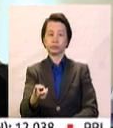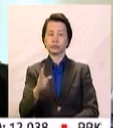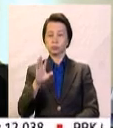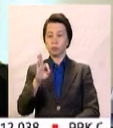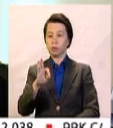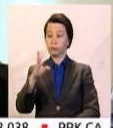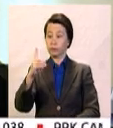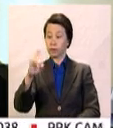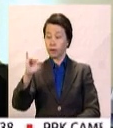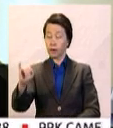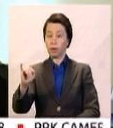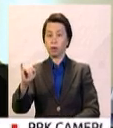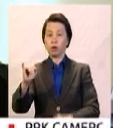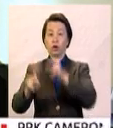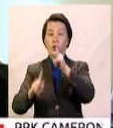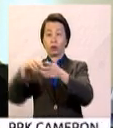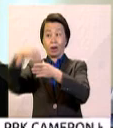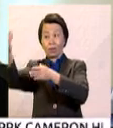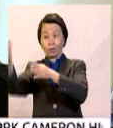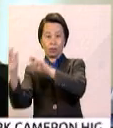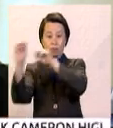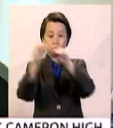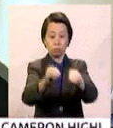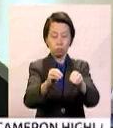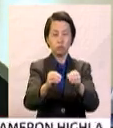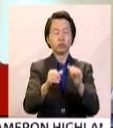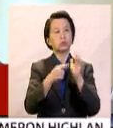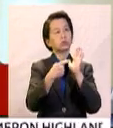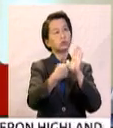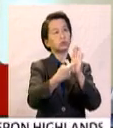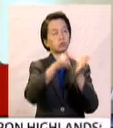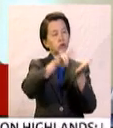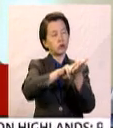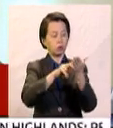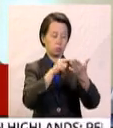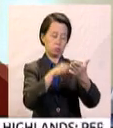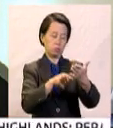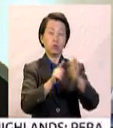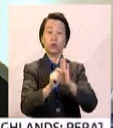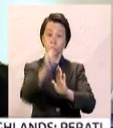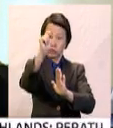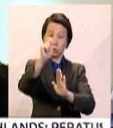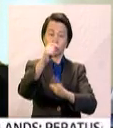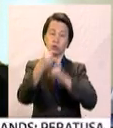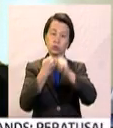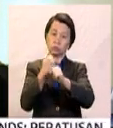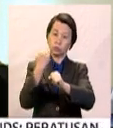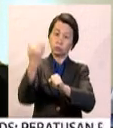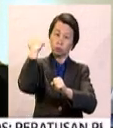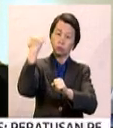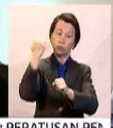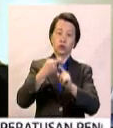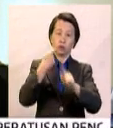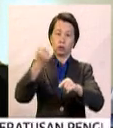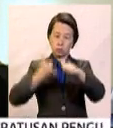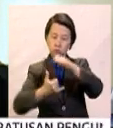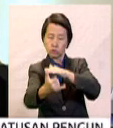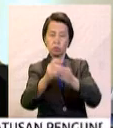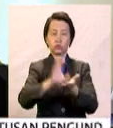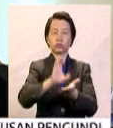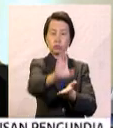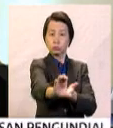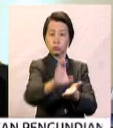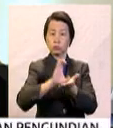FDI ataupun Foreign Direct Investment mencatatkan rekod yang tinggi pada tahun lepas dari segi kemasukan